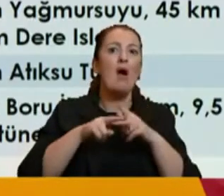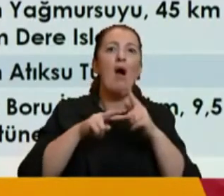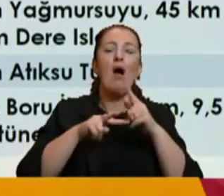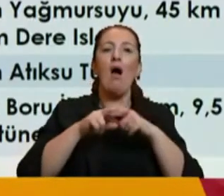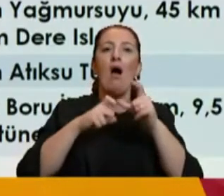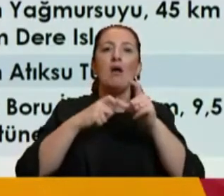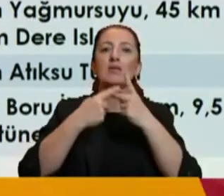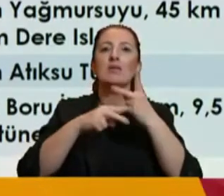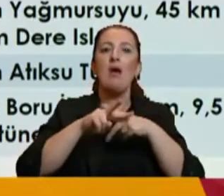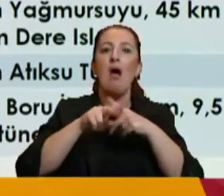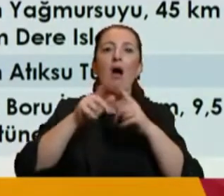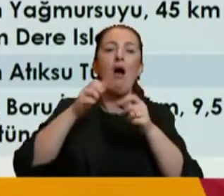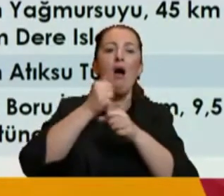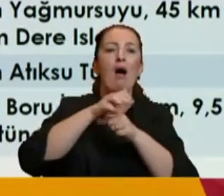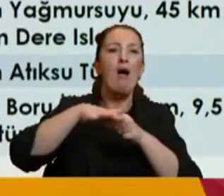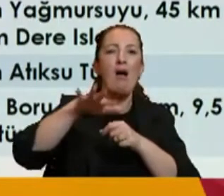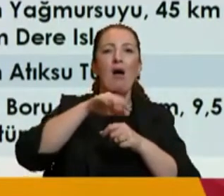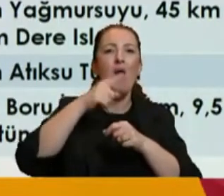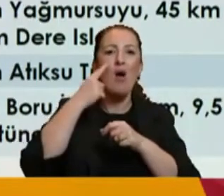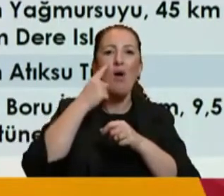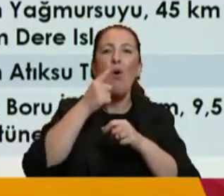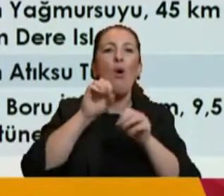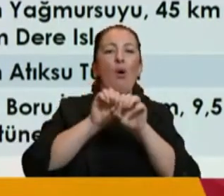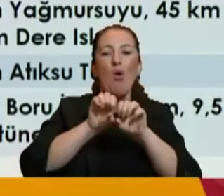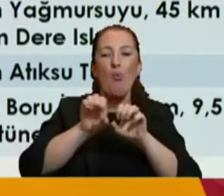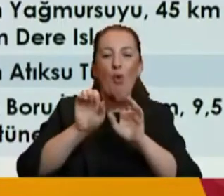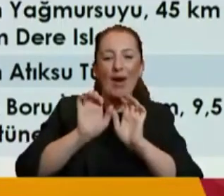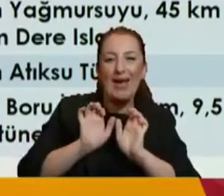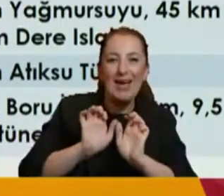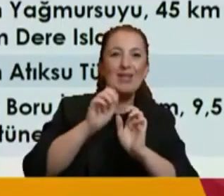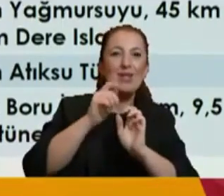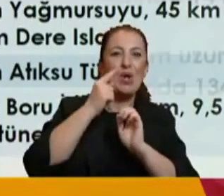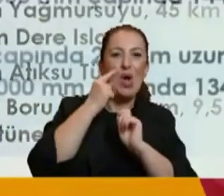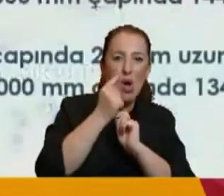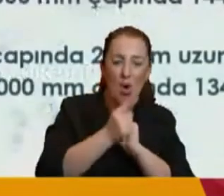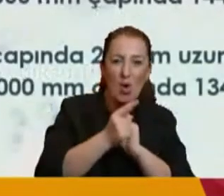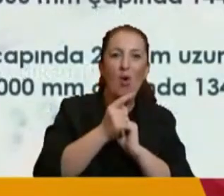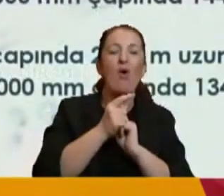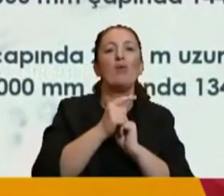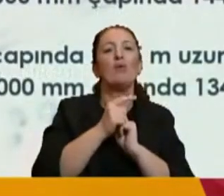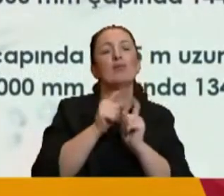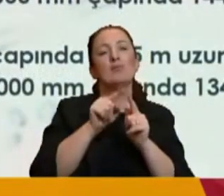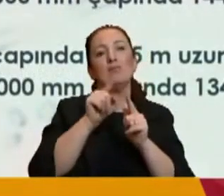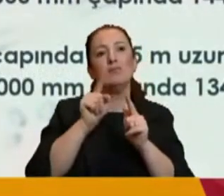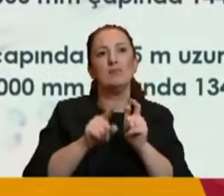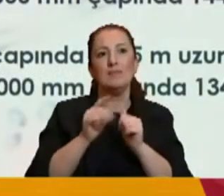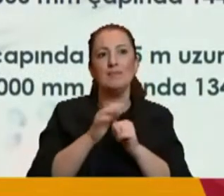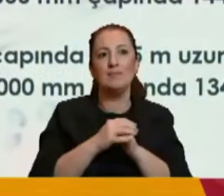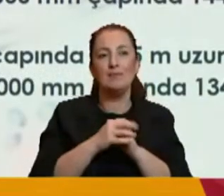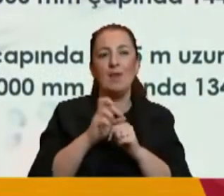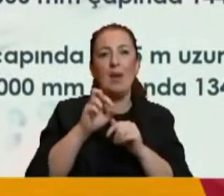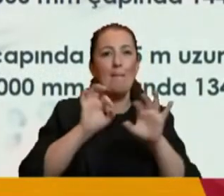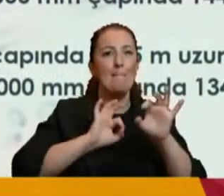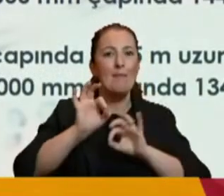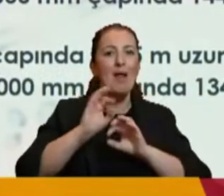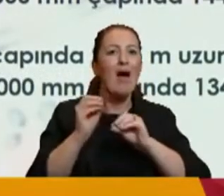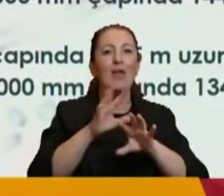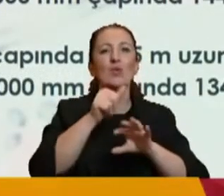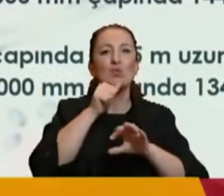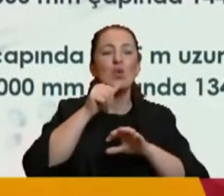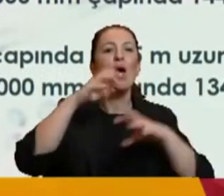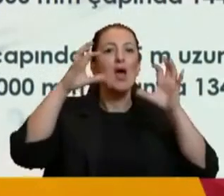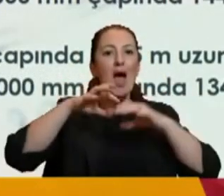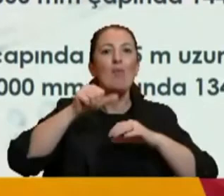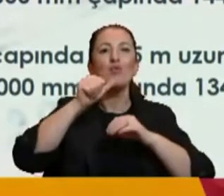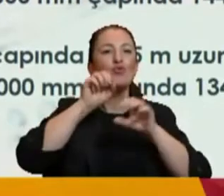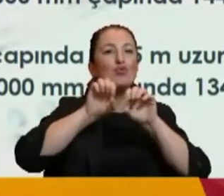boru itme trasporti 13 kilometre 9.30 kilometrede mikrotünel planlanan atıksu yağmur suyu